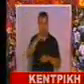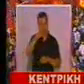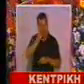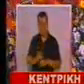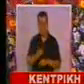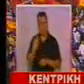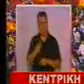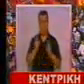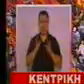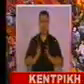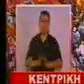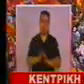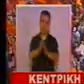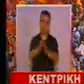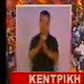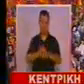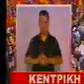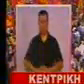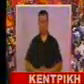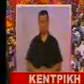ελπίδα.